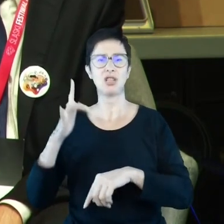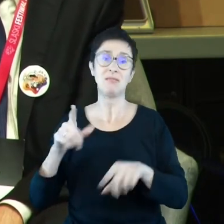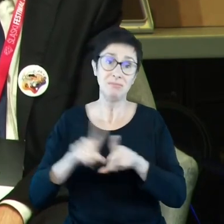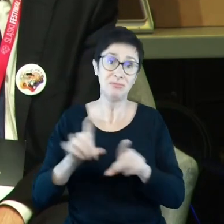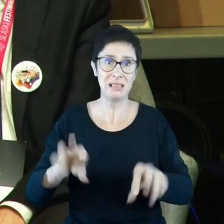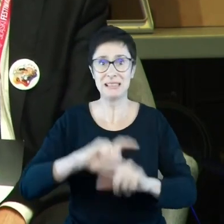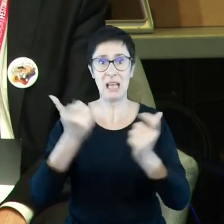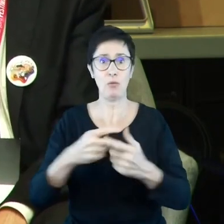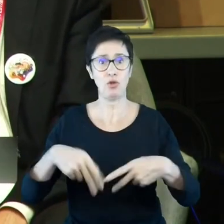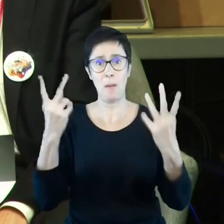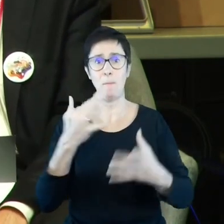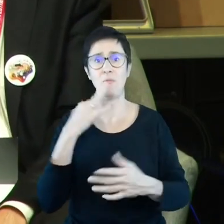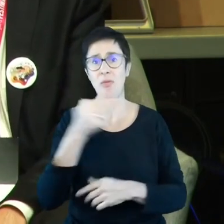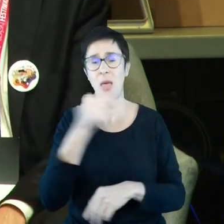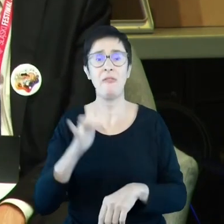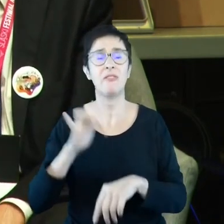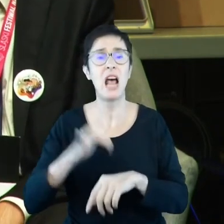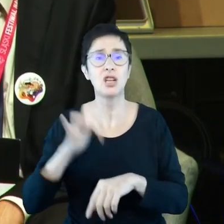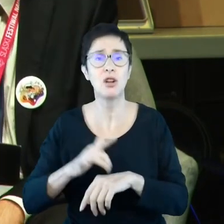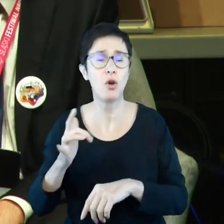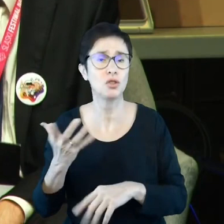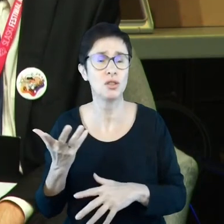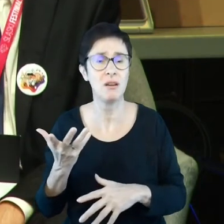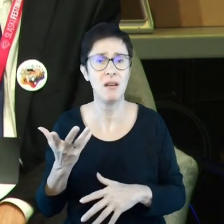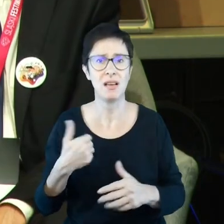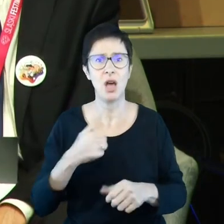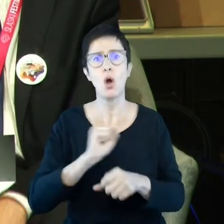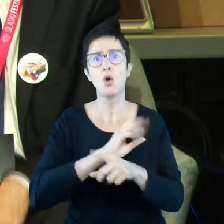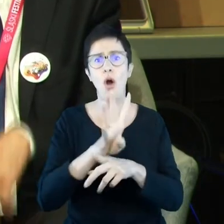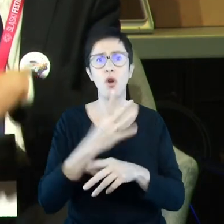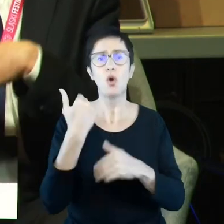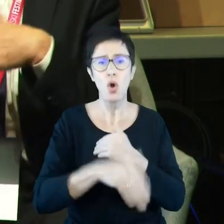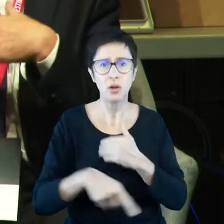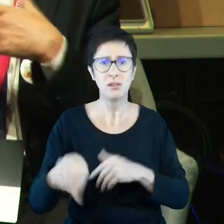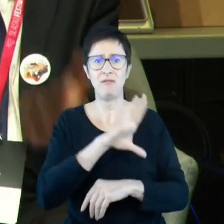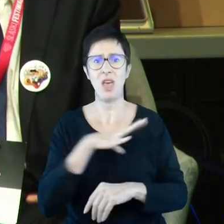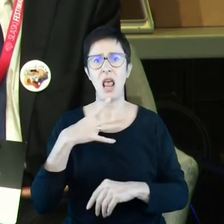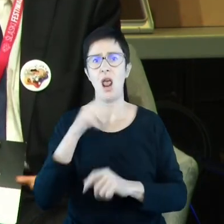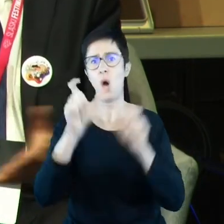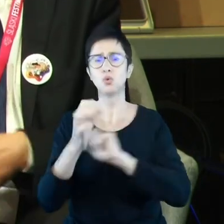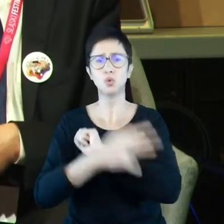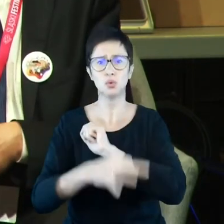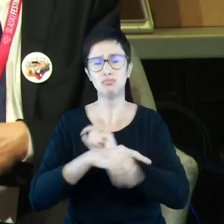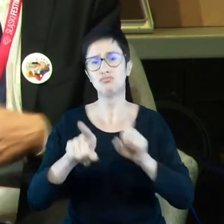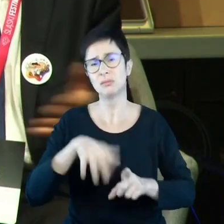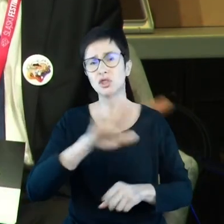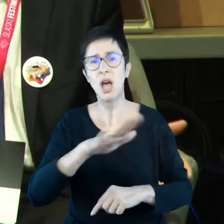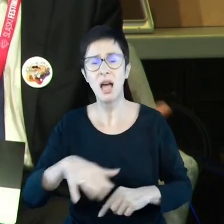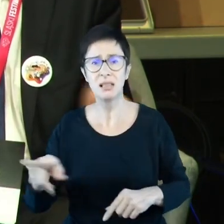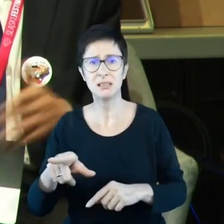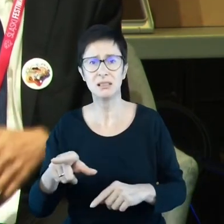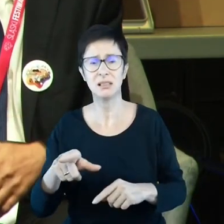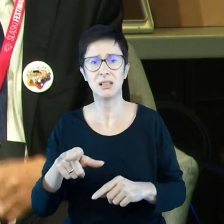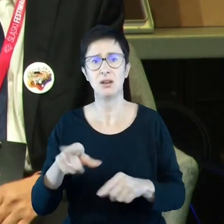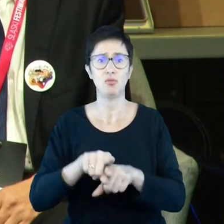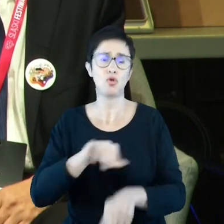jest mowa. Po COVID-zie wielu naszych studentów, wiele dzieciaczków z poziomu szkoły